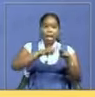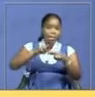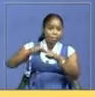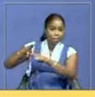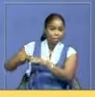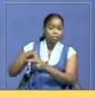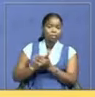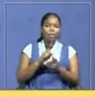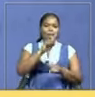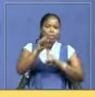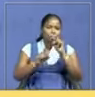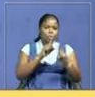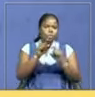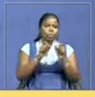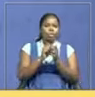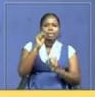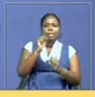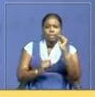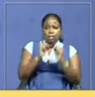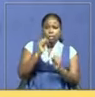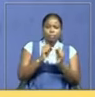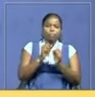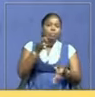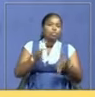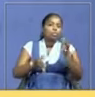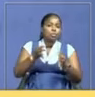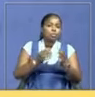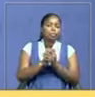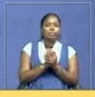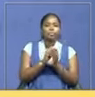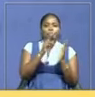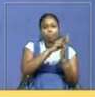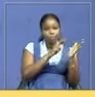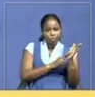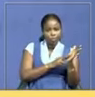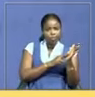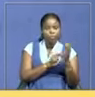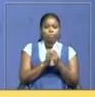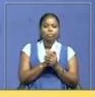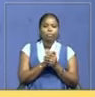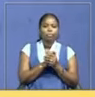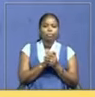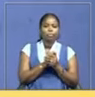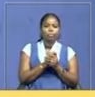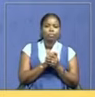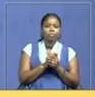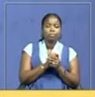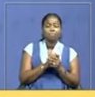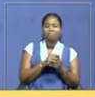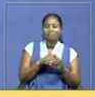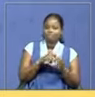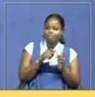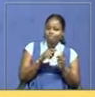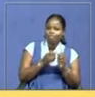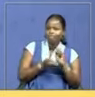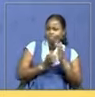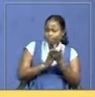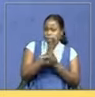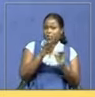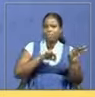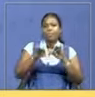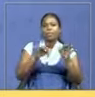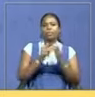judiciaire en revisitant ces règles et mécanismes afin de perfectionner et le Isser à la